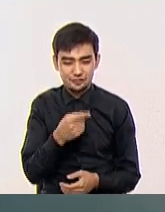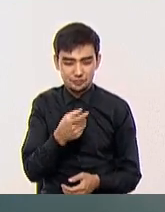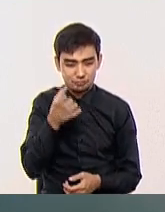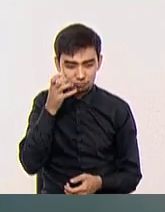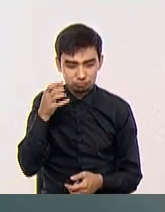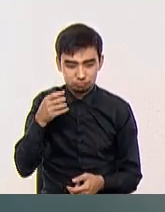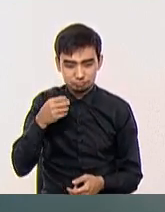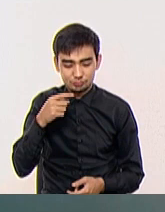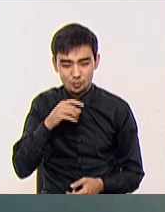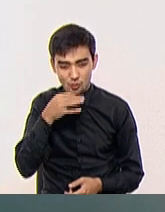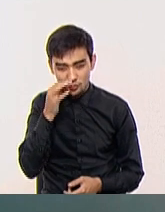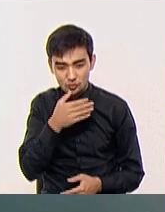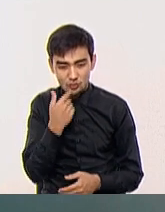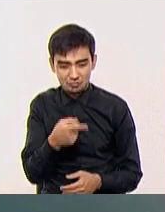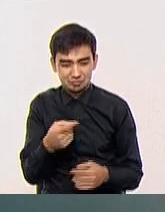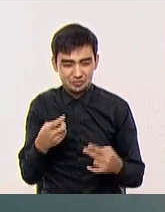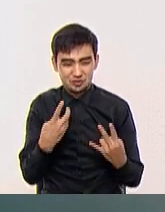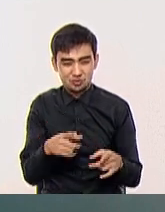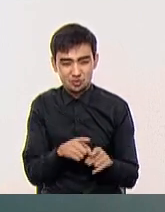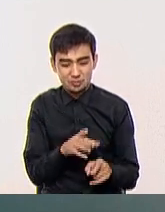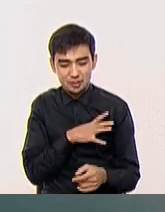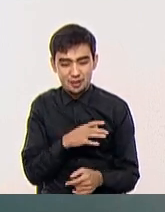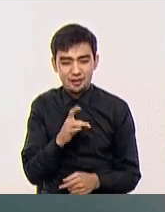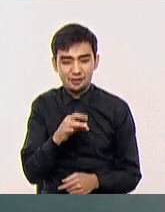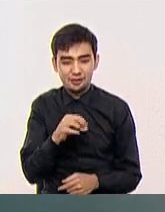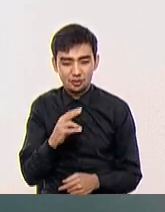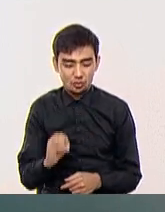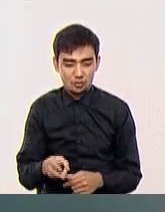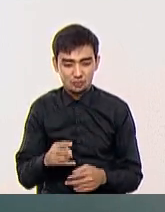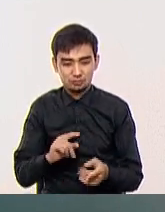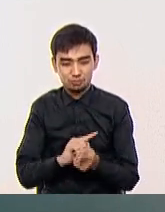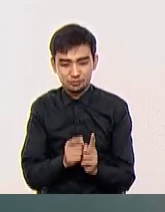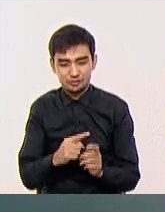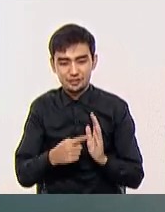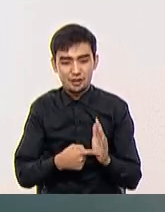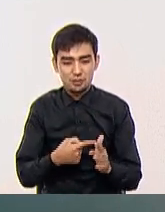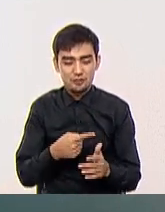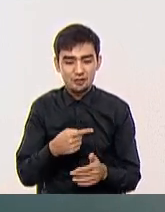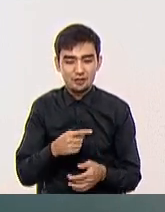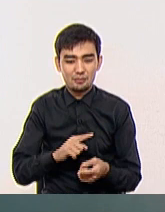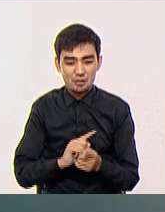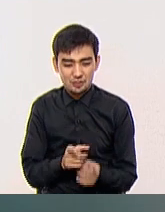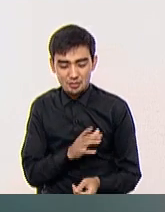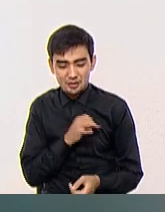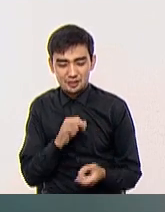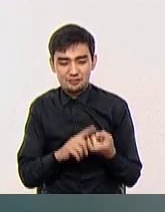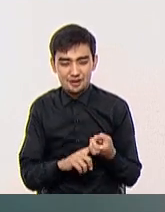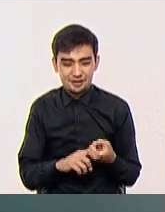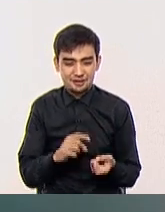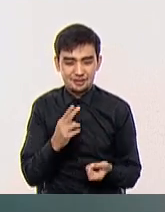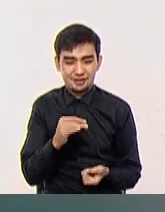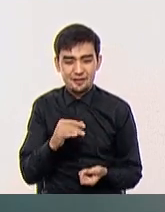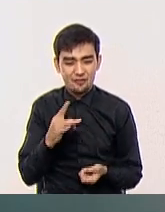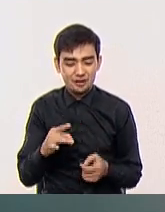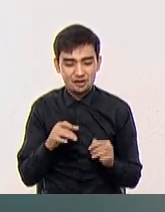являются необходимыми. То есть рынок поменялся, требования рынка поменялись. Это и касается каких-то цифровых решений,